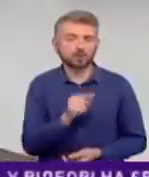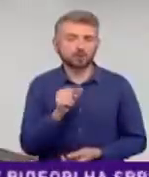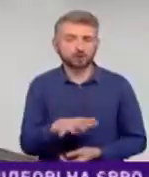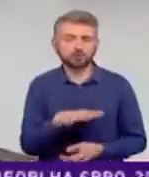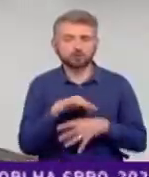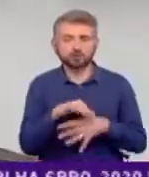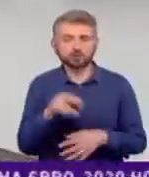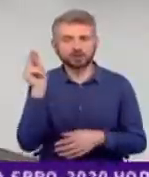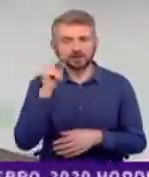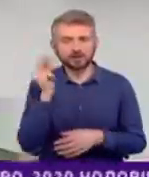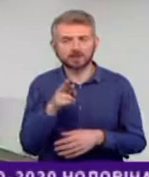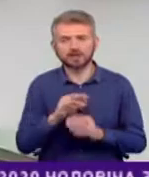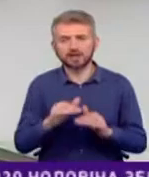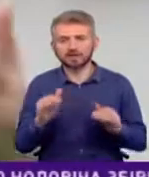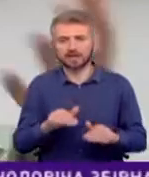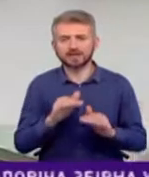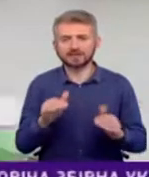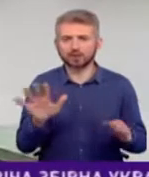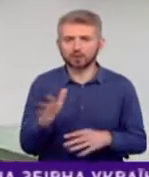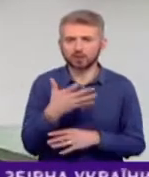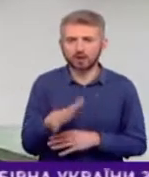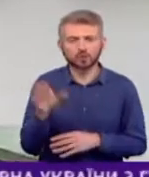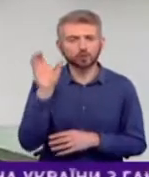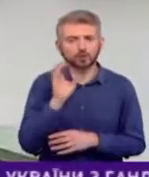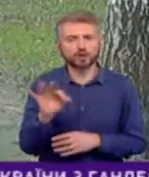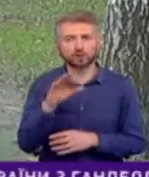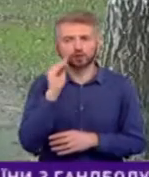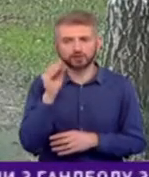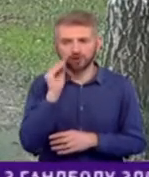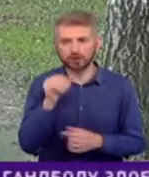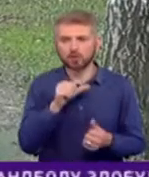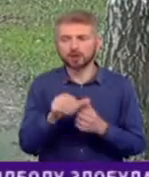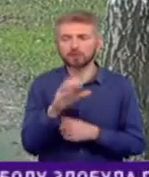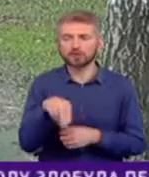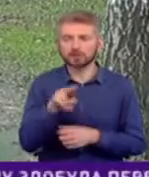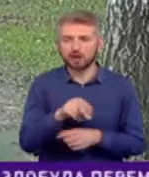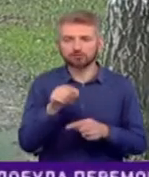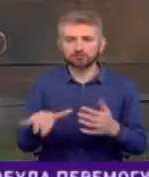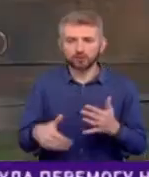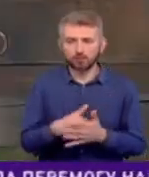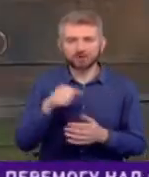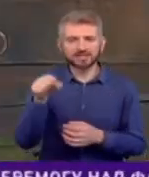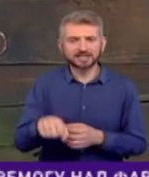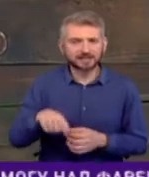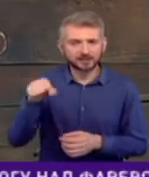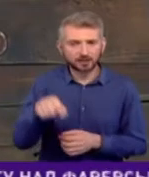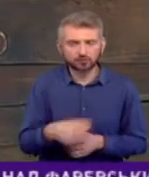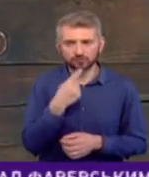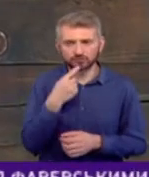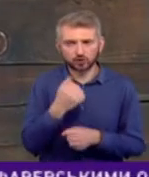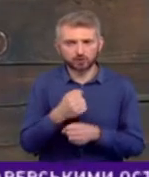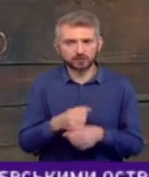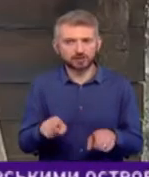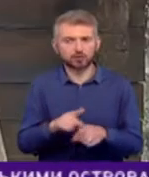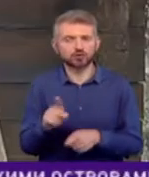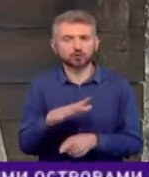проводили заняття для школярів, щоб діти гуляли, слухали про Шевченка. Окрім саду, в садибі відновлять криницю. Намагатимуться зробити такою,